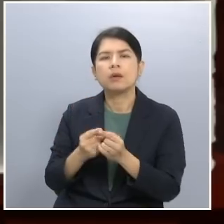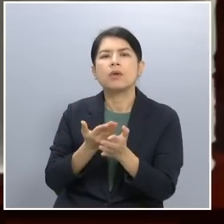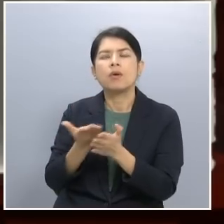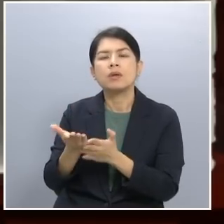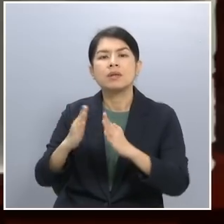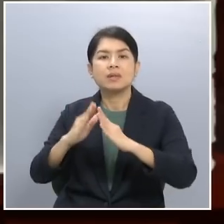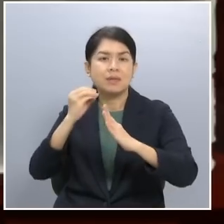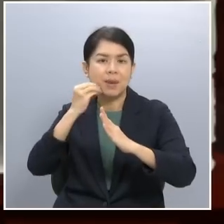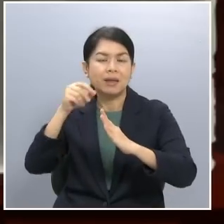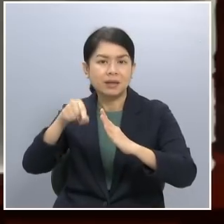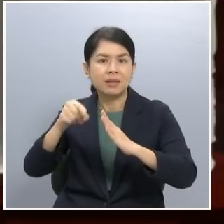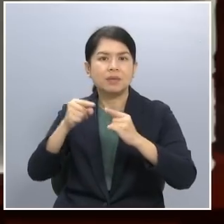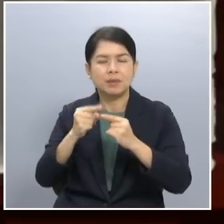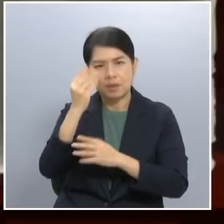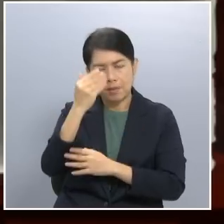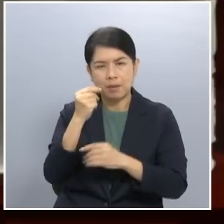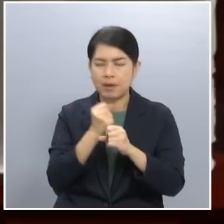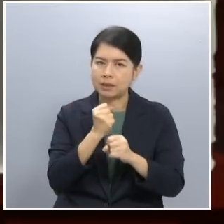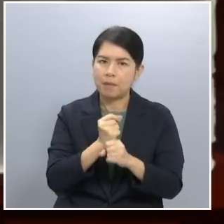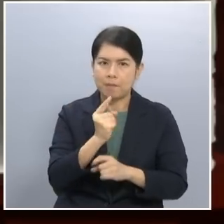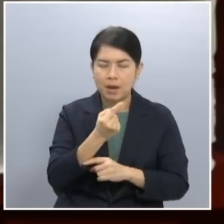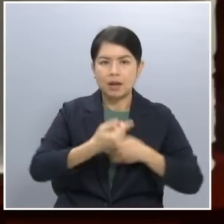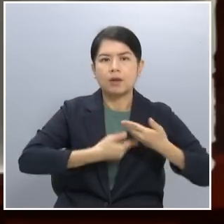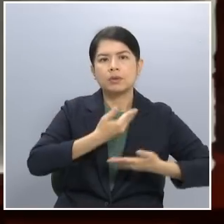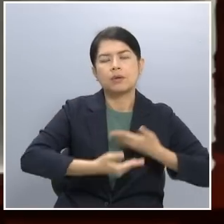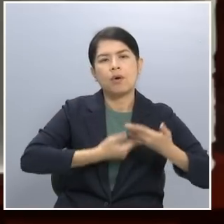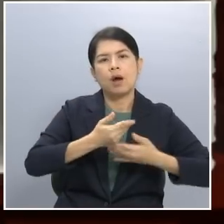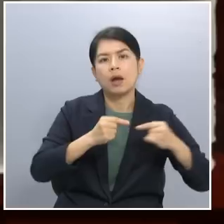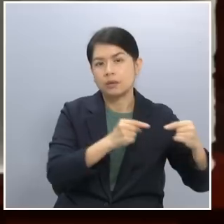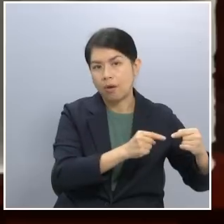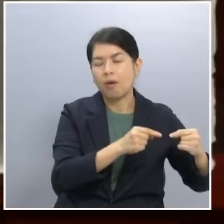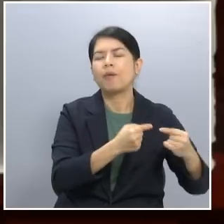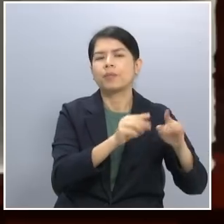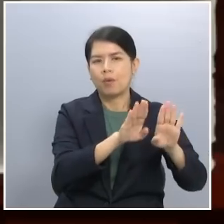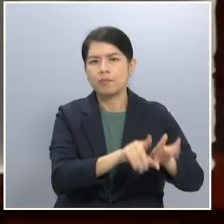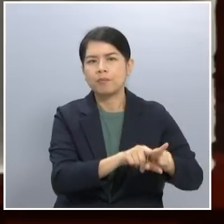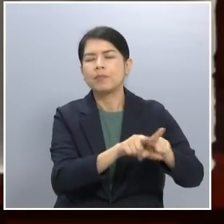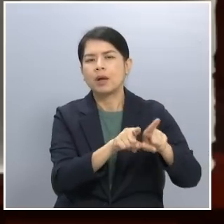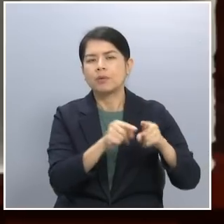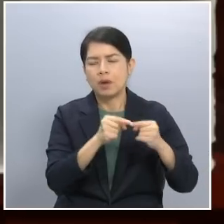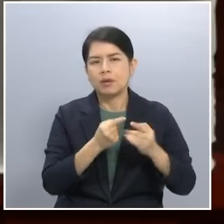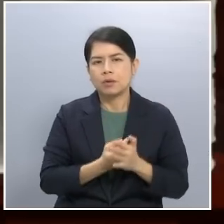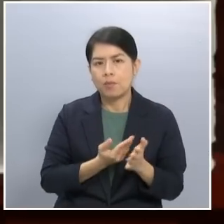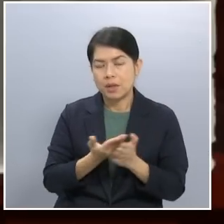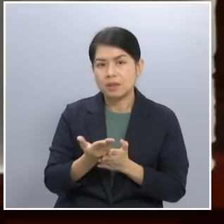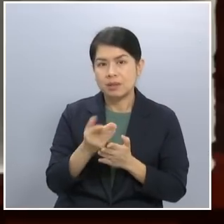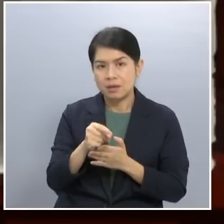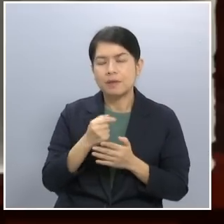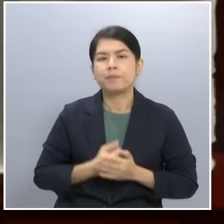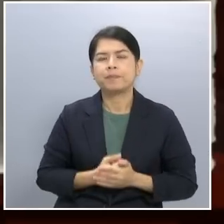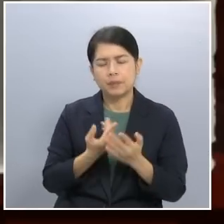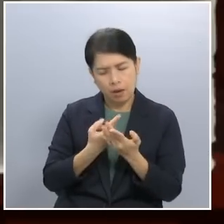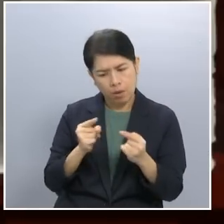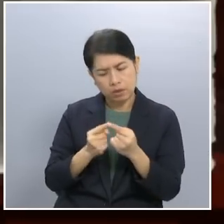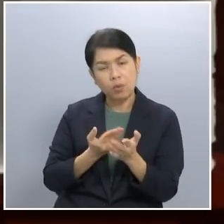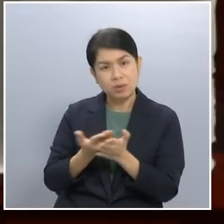นะครับเพื่อที่จะเอามาตกแต่งใหม่แล้วก็ขายทอดตลาดต่อไปคือก็เป็นผู้ลงทุนแล้วฮะคุณผู้ชมครับแต่ว่าเขาซื้อขาดแล้วนะฮะ